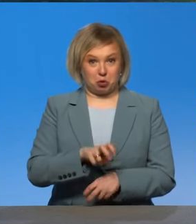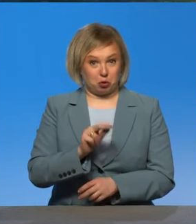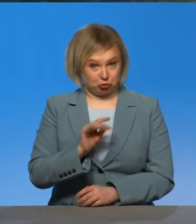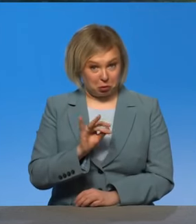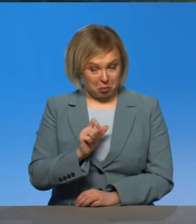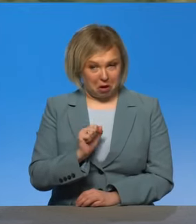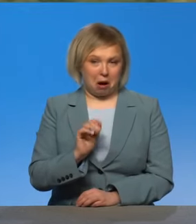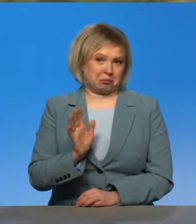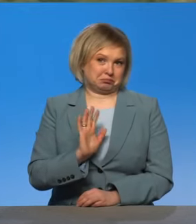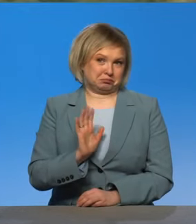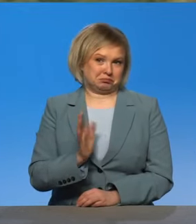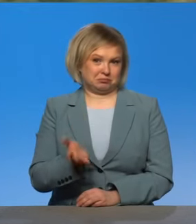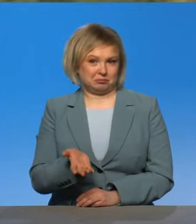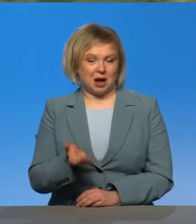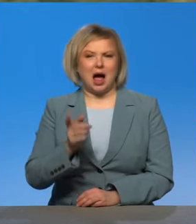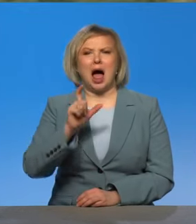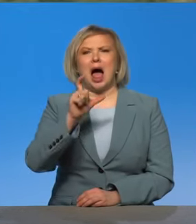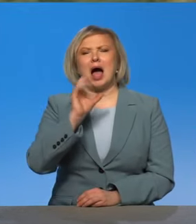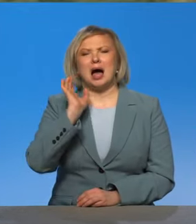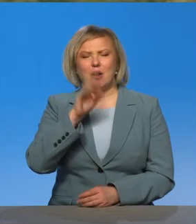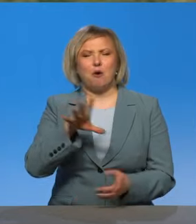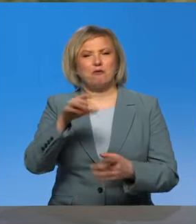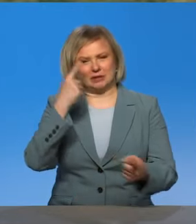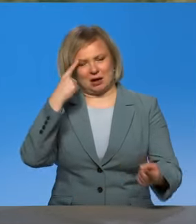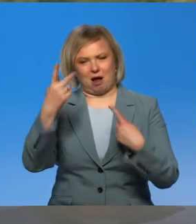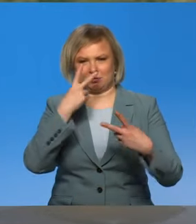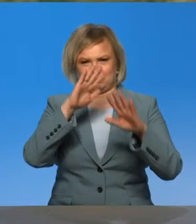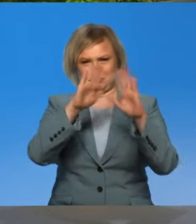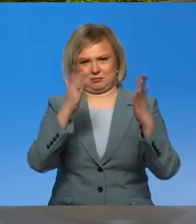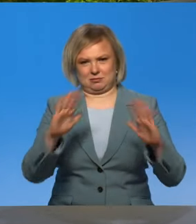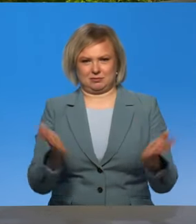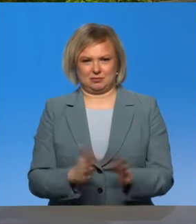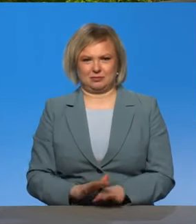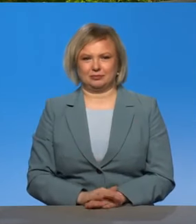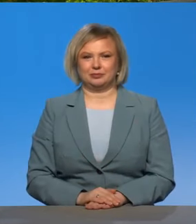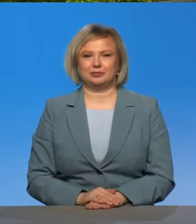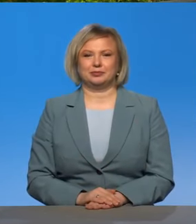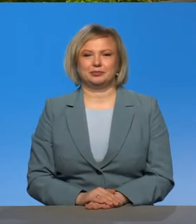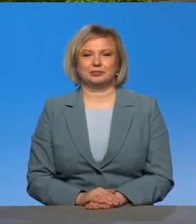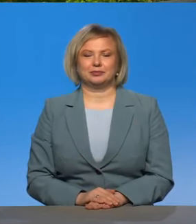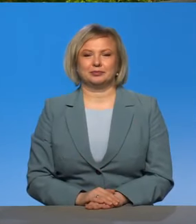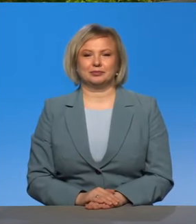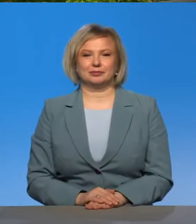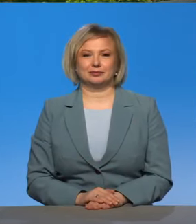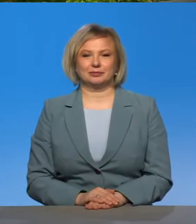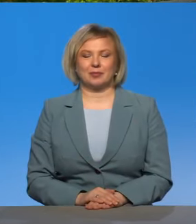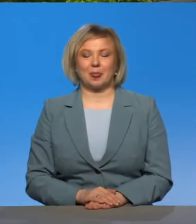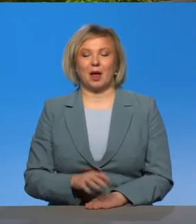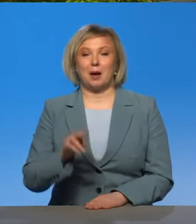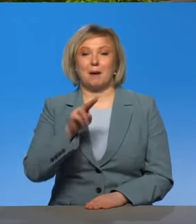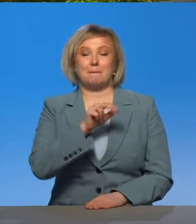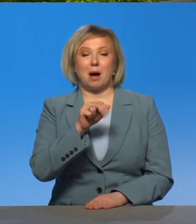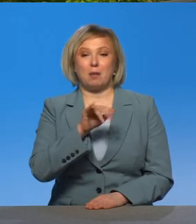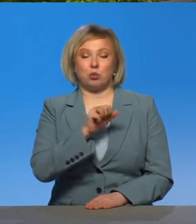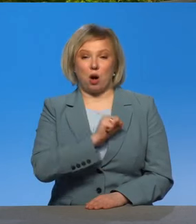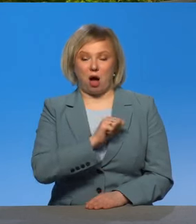кенгуру все-таки Австралия. Теперь и шляпу рисовал. У всех разные представления о черепашках и кенгуру. Так. Ну, Папуа Новая Гвинея